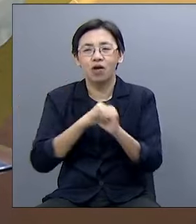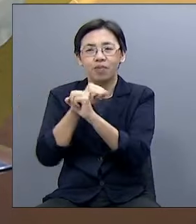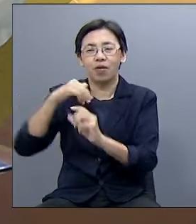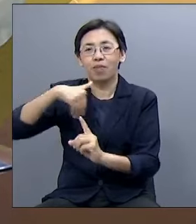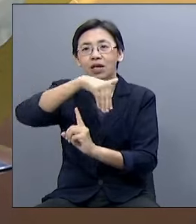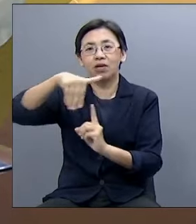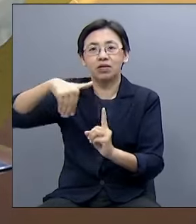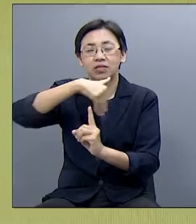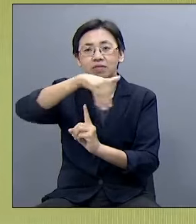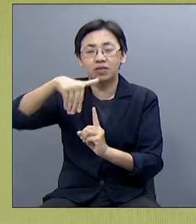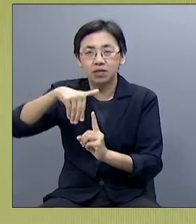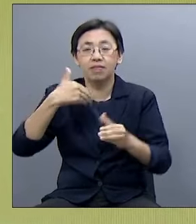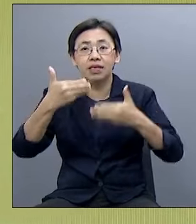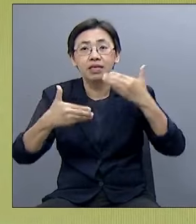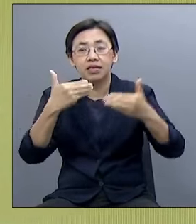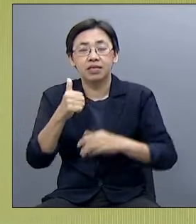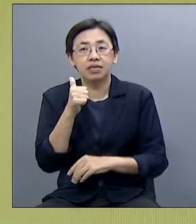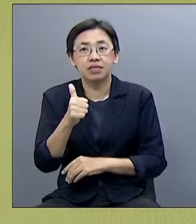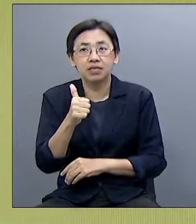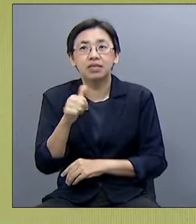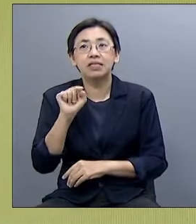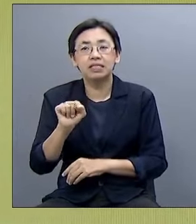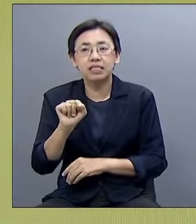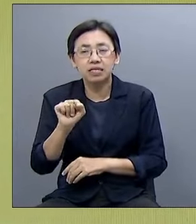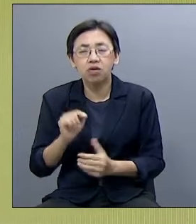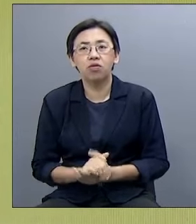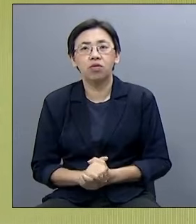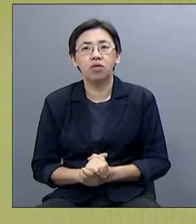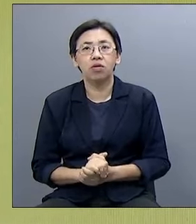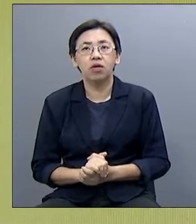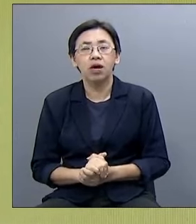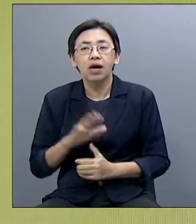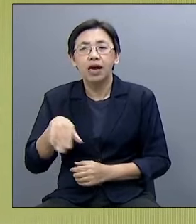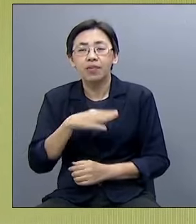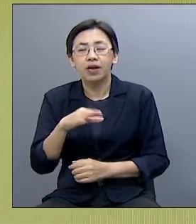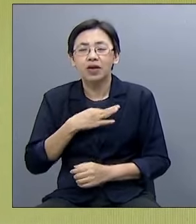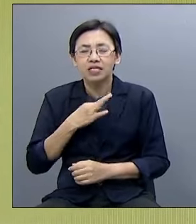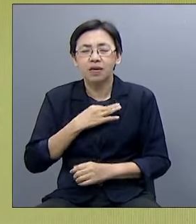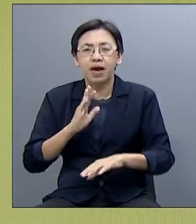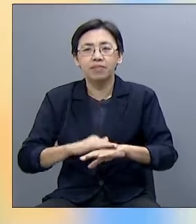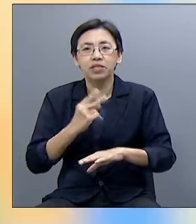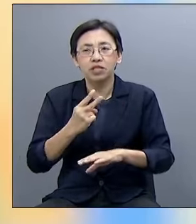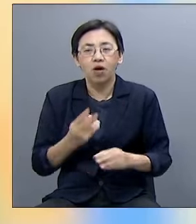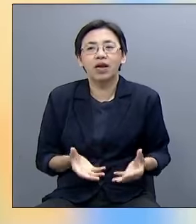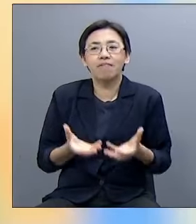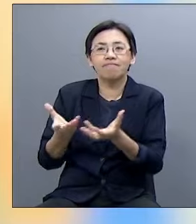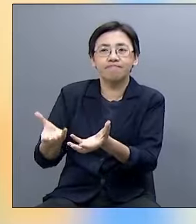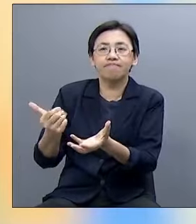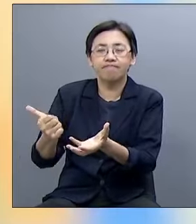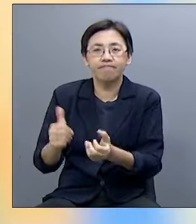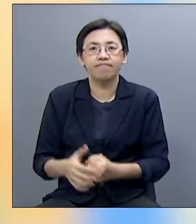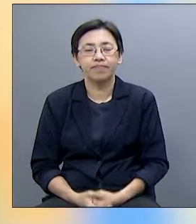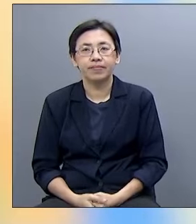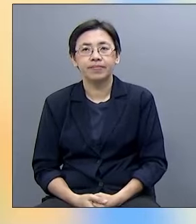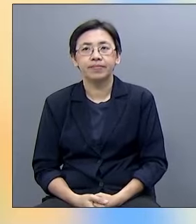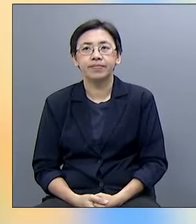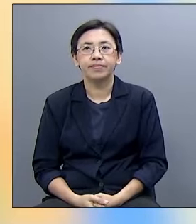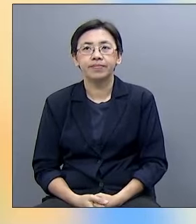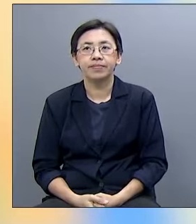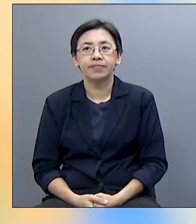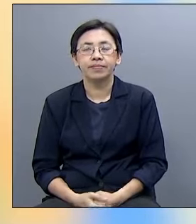กับงานดีๆงานนี้นะคะกับลูฟเฟอร์ที่เป็นแพลตฟอร์มในการส่งต่อเสื้อผ้ามือสองค่ะเดี๋ยวนี้เนี่ยเทร